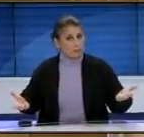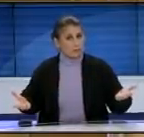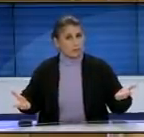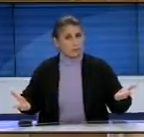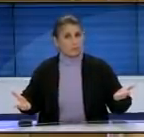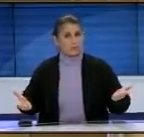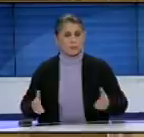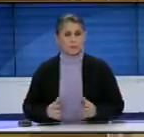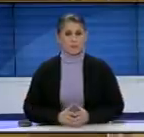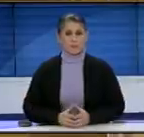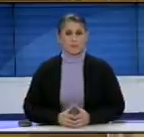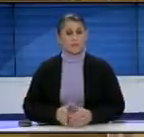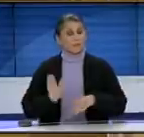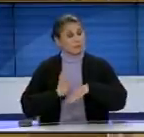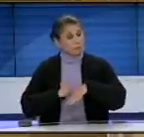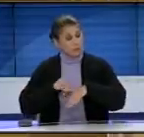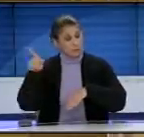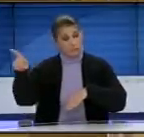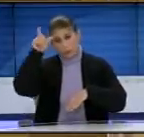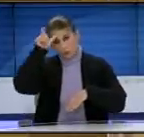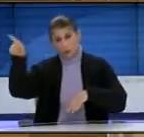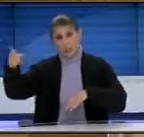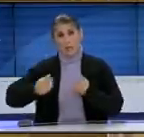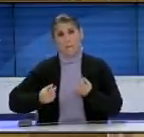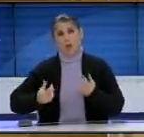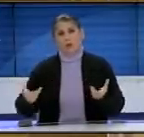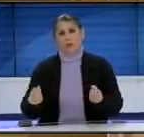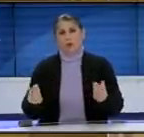εξαιτίας βεβαίως της προκλητικότητας των γειτόνων μας.